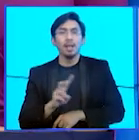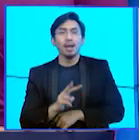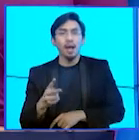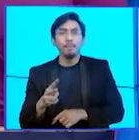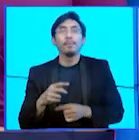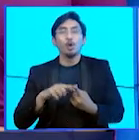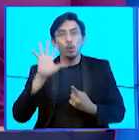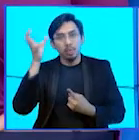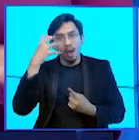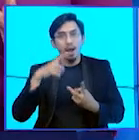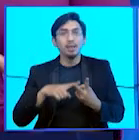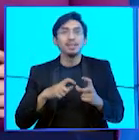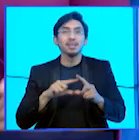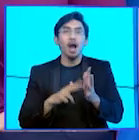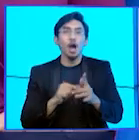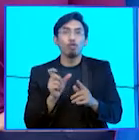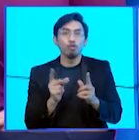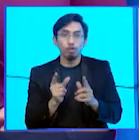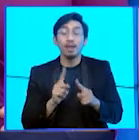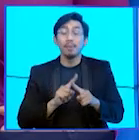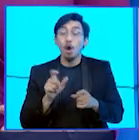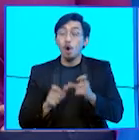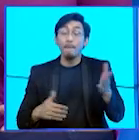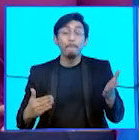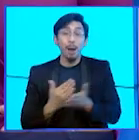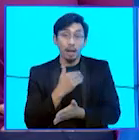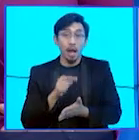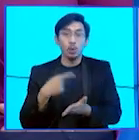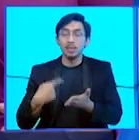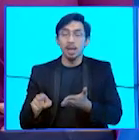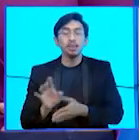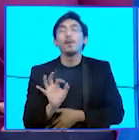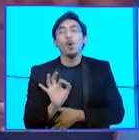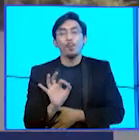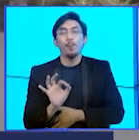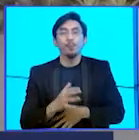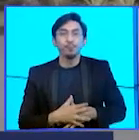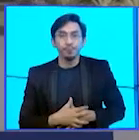Kuta dan Sanur, pelanggar aturan maksud kami belum diberikan sanksi.